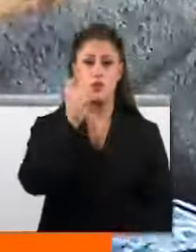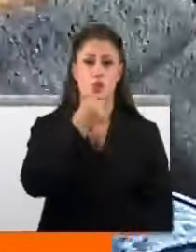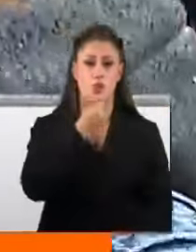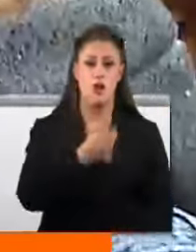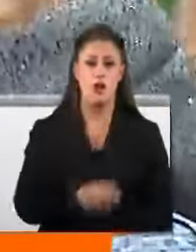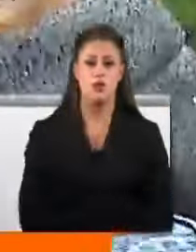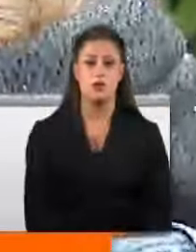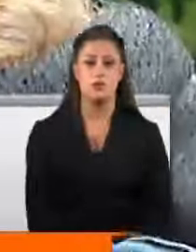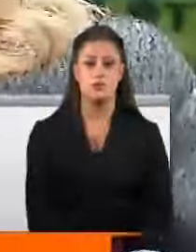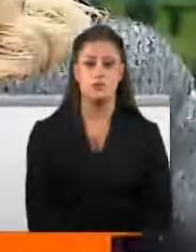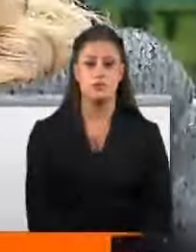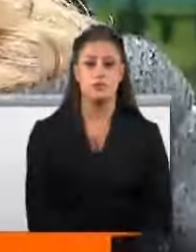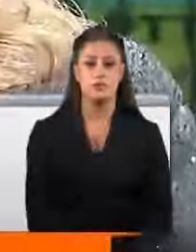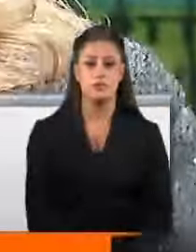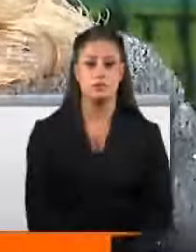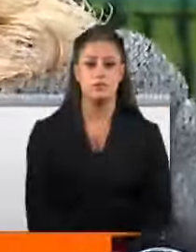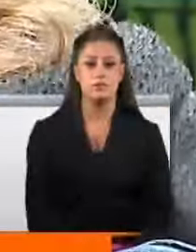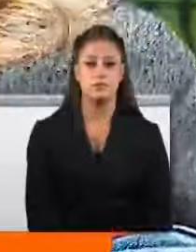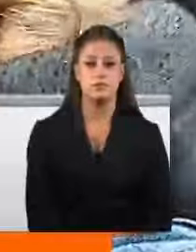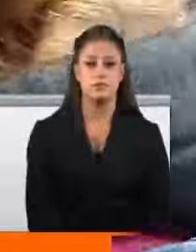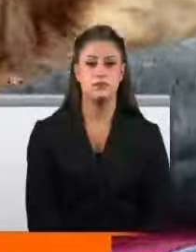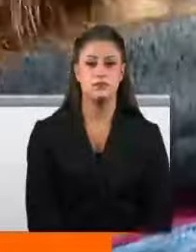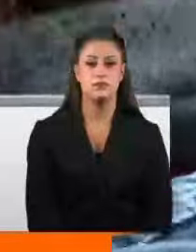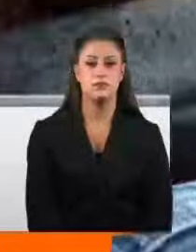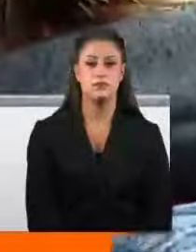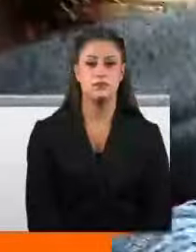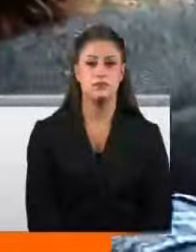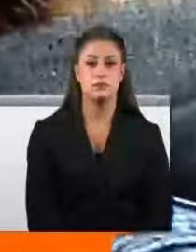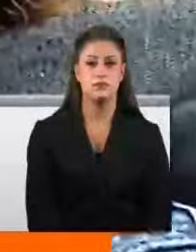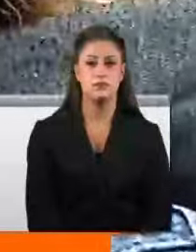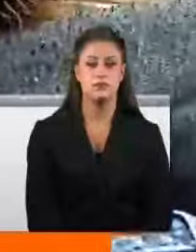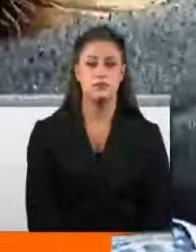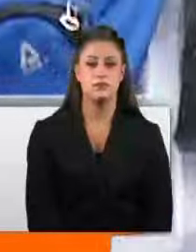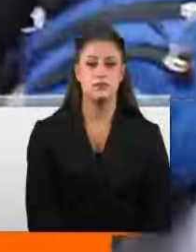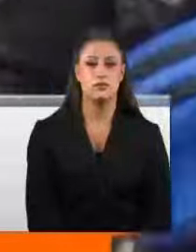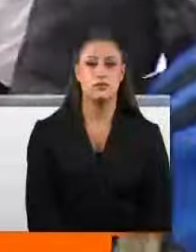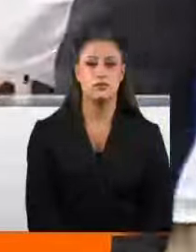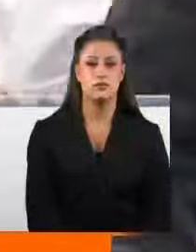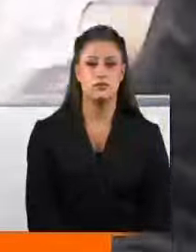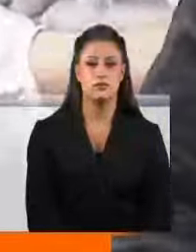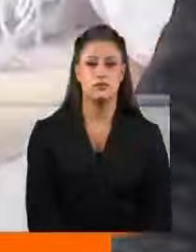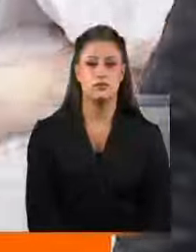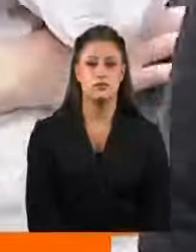Devamlı bu boşta kalır beni. Yani şu anda ben bütün sesi duyuyorum.